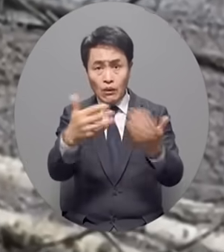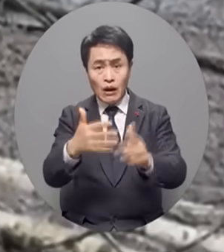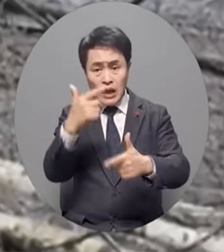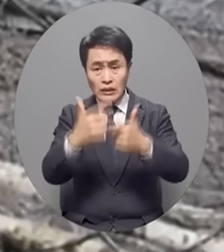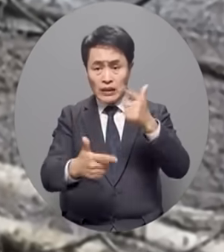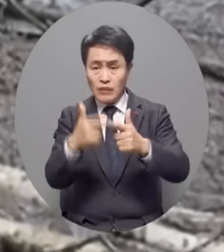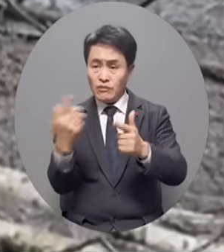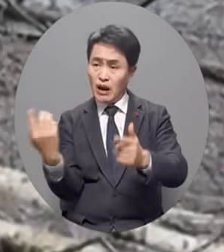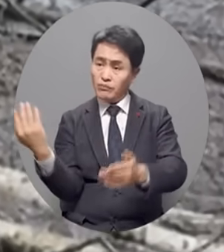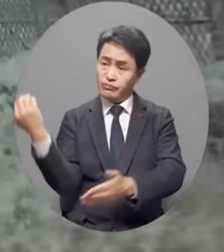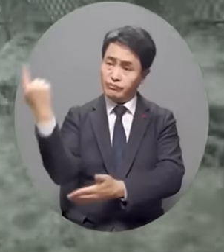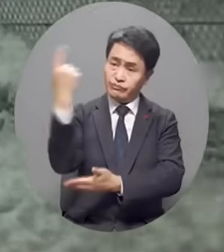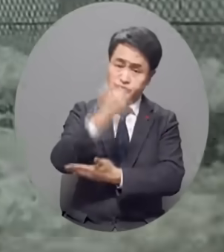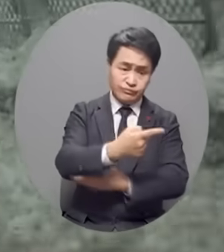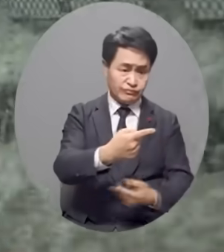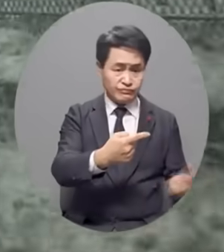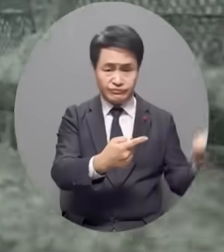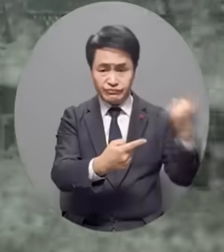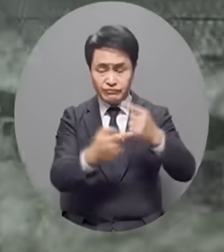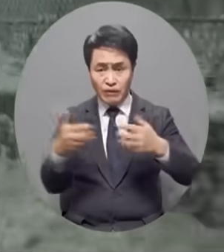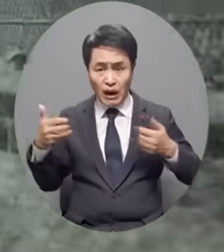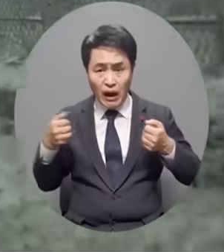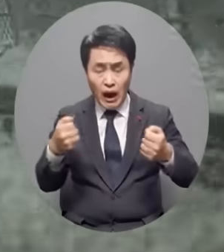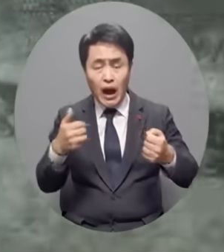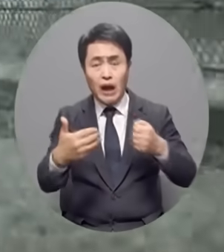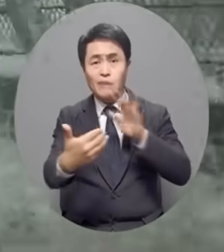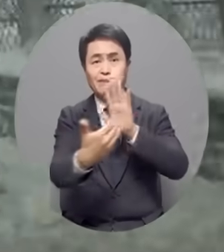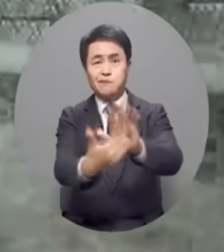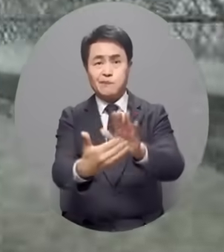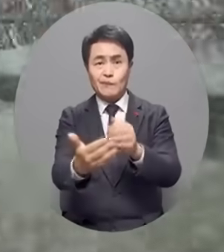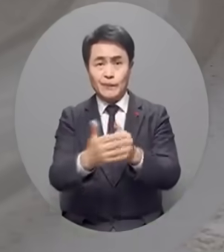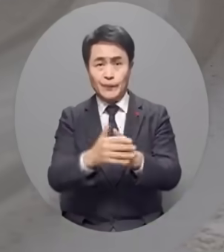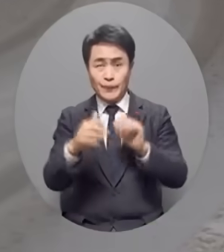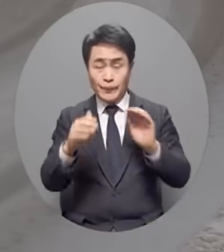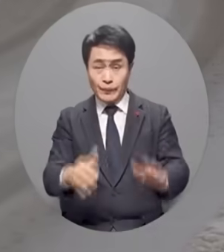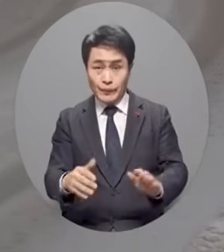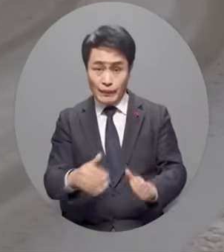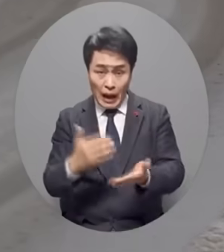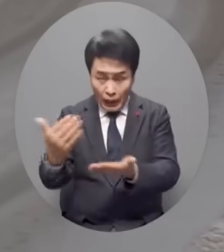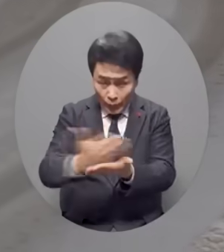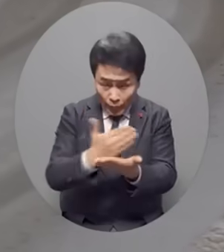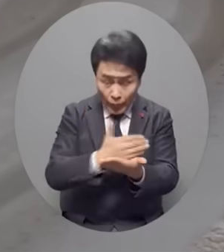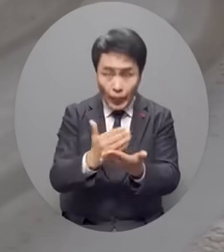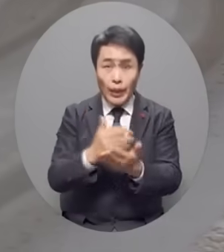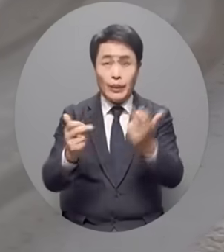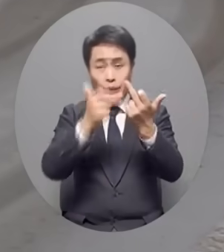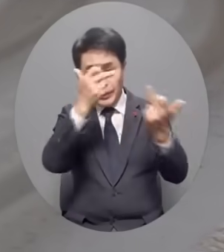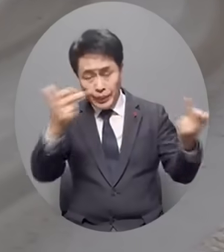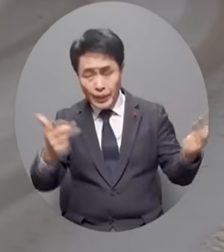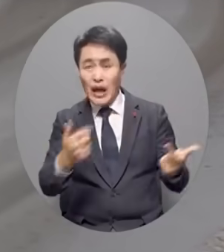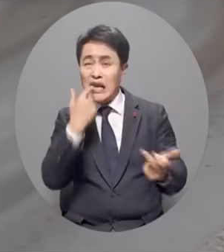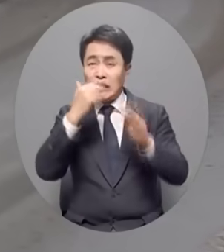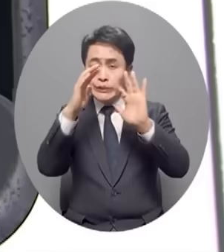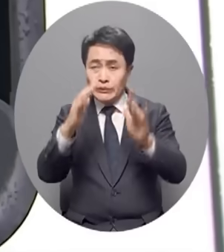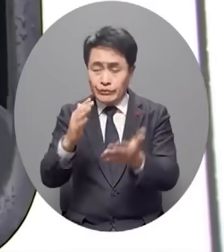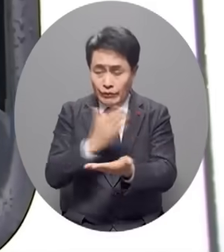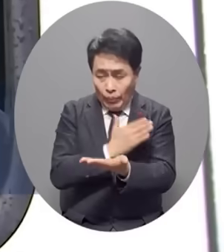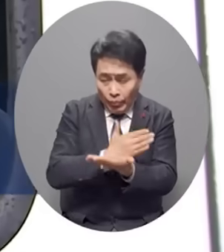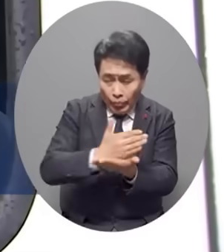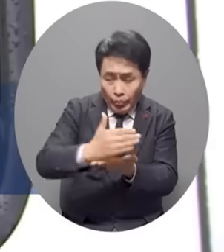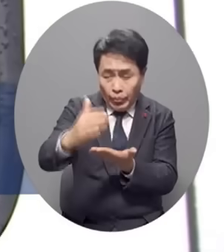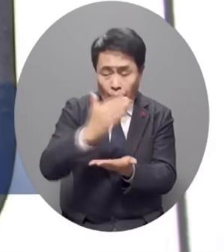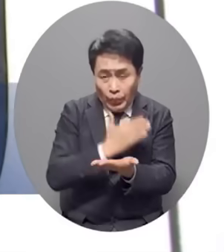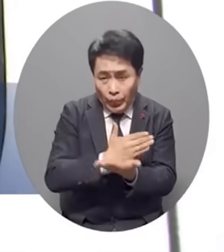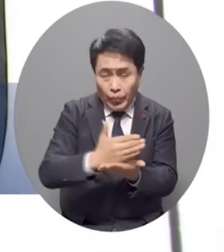도로가 마비됐습니다. 제설 차량들은 종일 산간과 도심 도로를 오가며 눈을 치워야 했습니다.